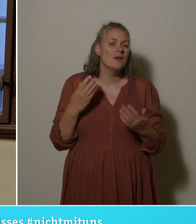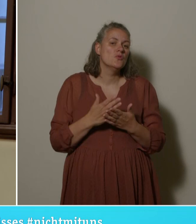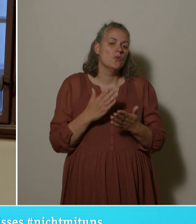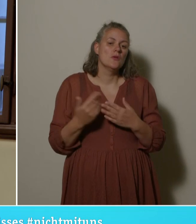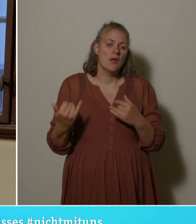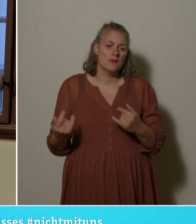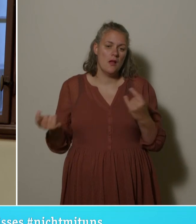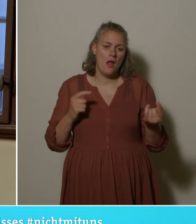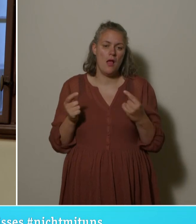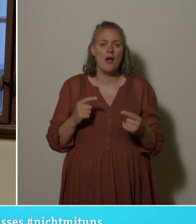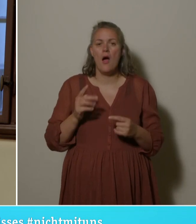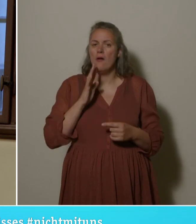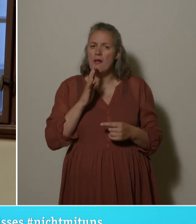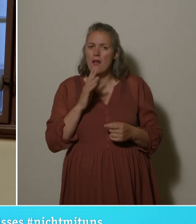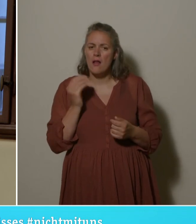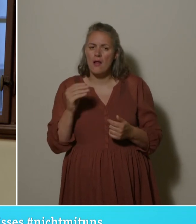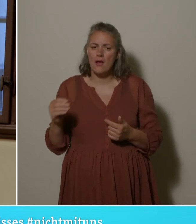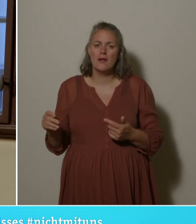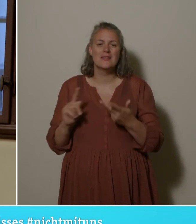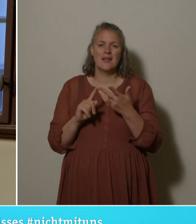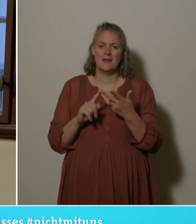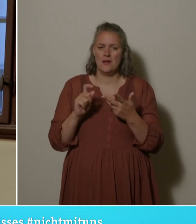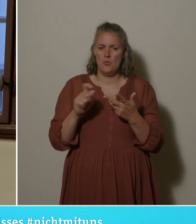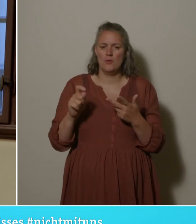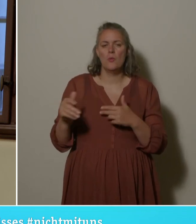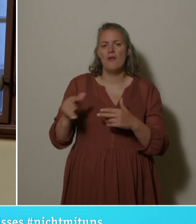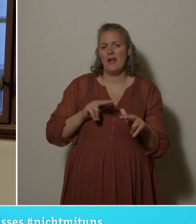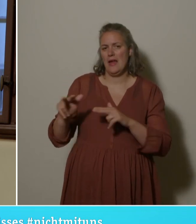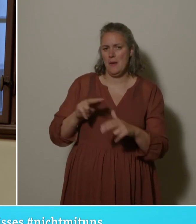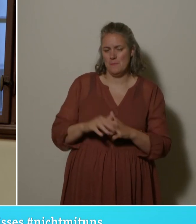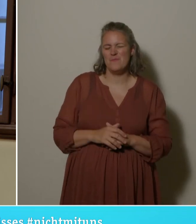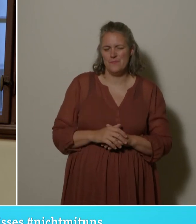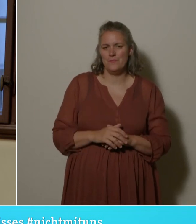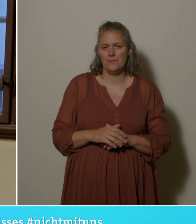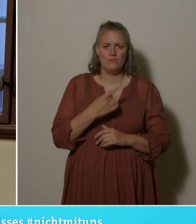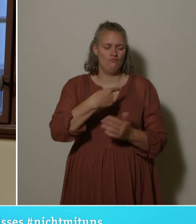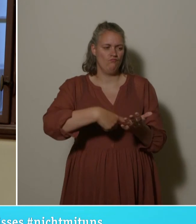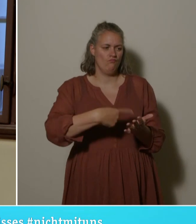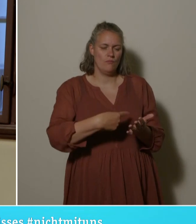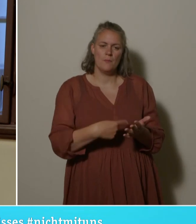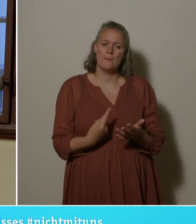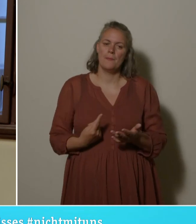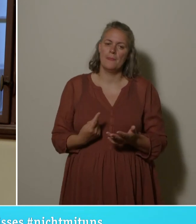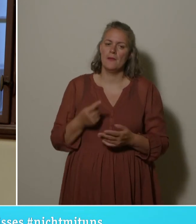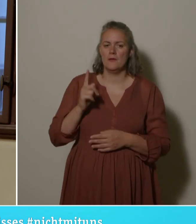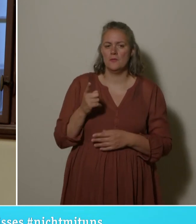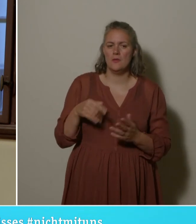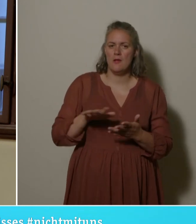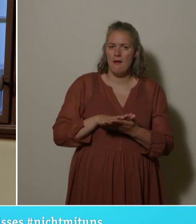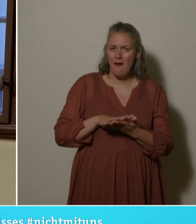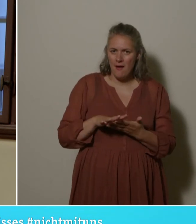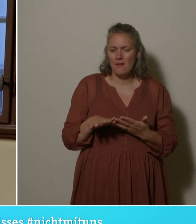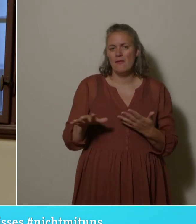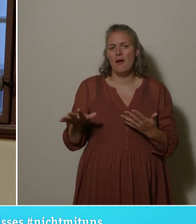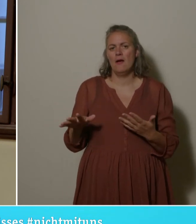uns hier, und das merkt man auch in den Wortbeiträgen, um den dritten Punkt, um den Verkehr. Sie haben gefordert einen einfacheren und günstigeren